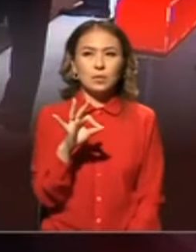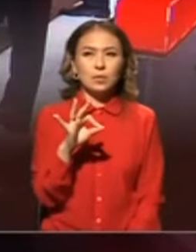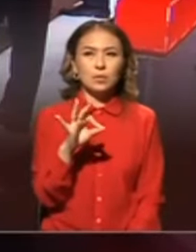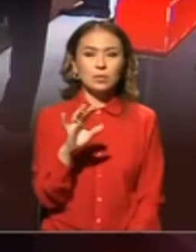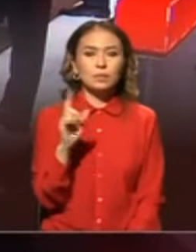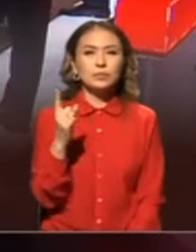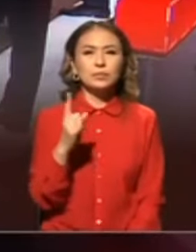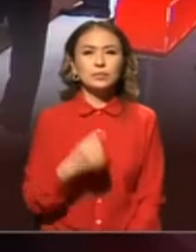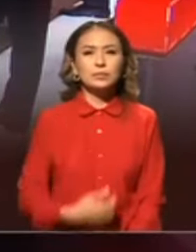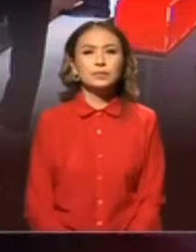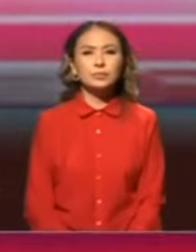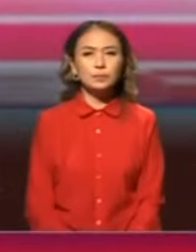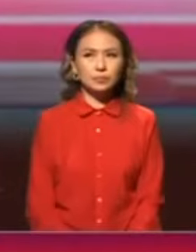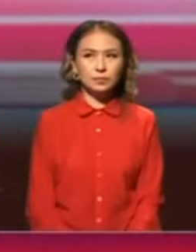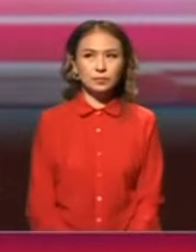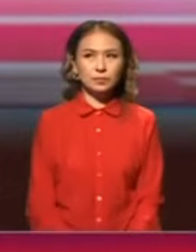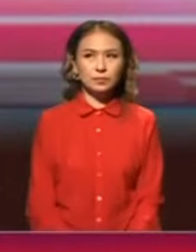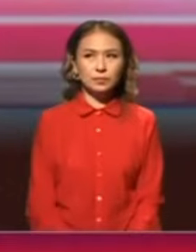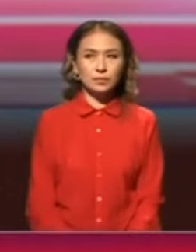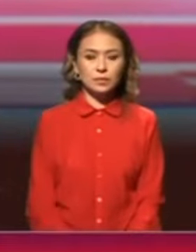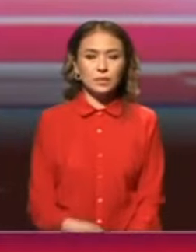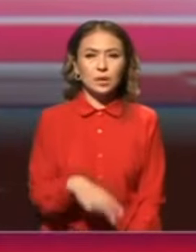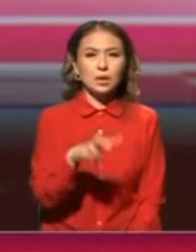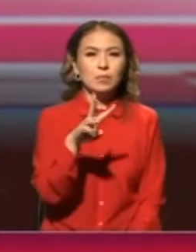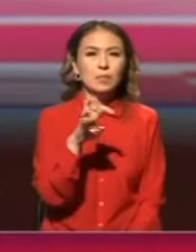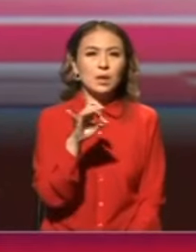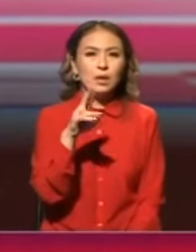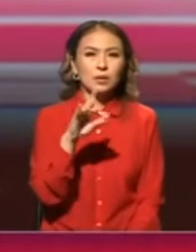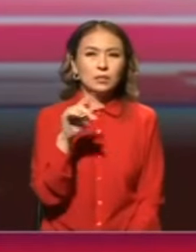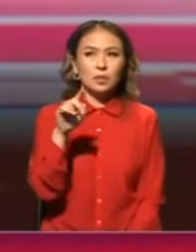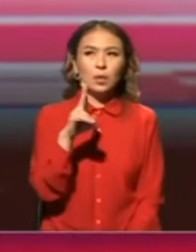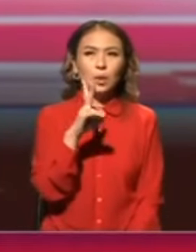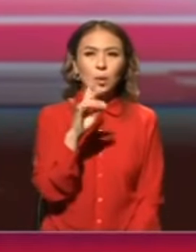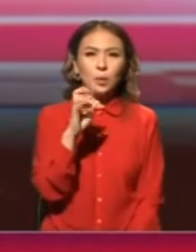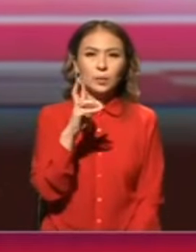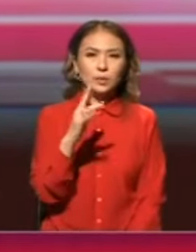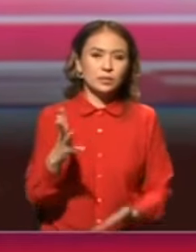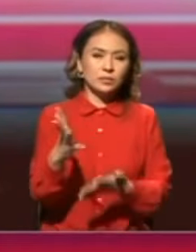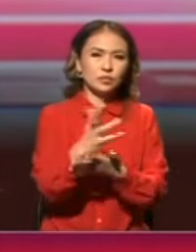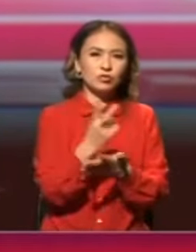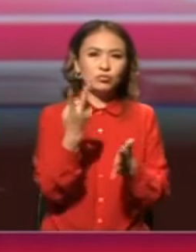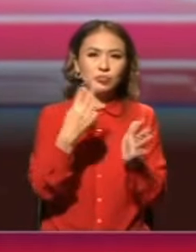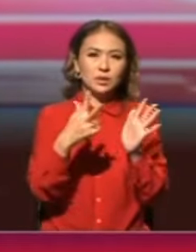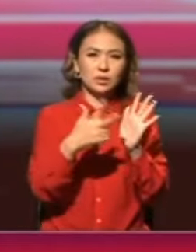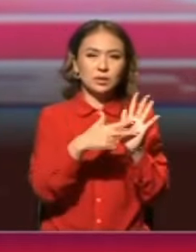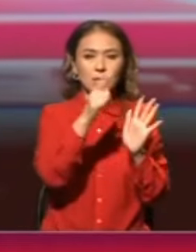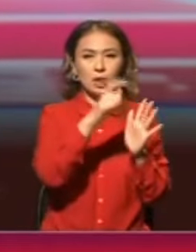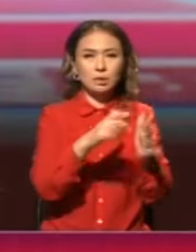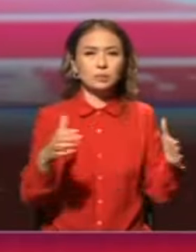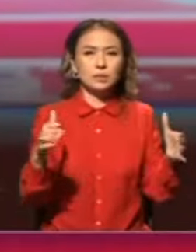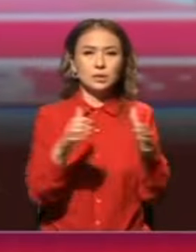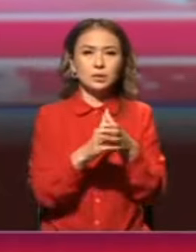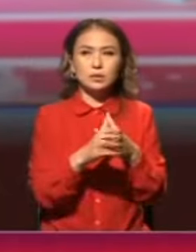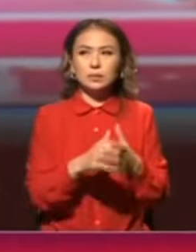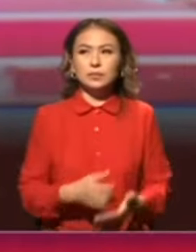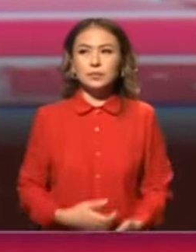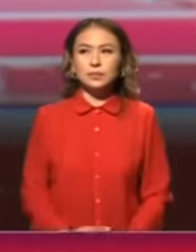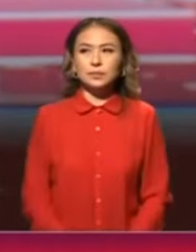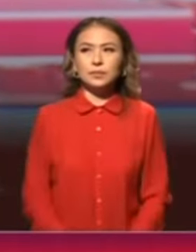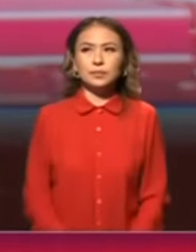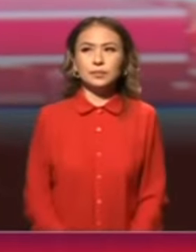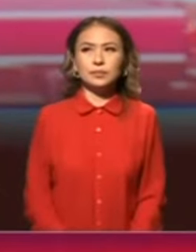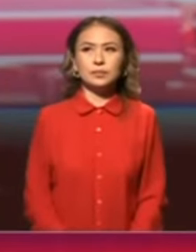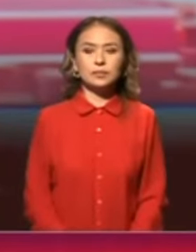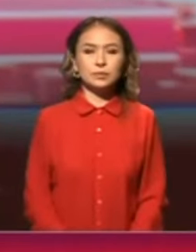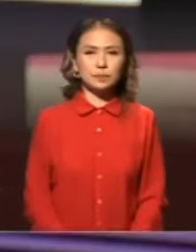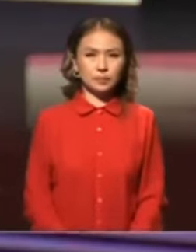өйткені Мерке ауданының жарқын мысалын айтып жатырмыз ғой. Құлпынай теруге 28 адам бірікті дедіңіз, иә? 20-ға жуық отбасы.